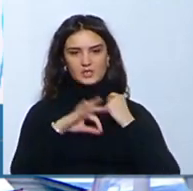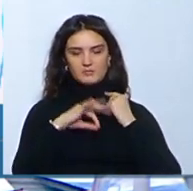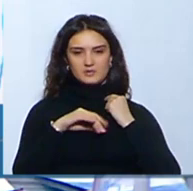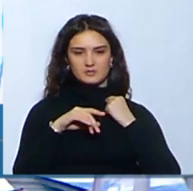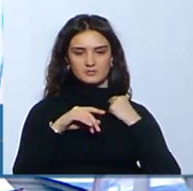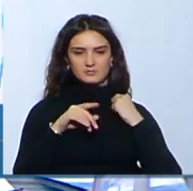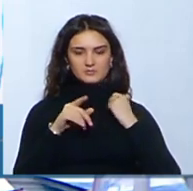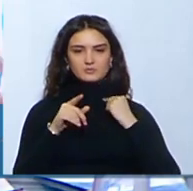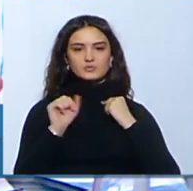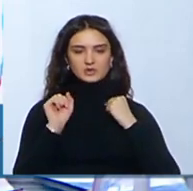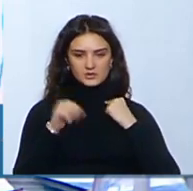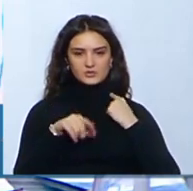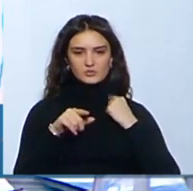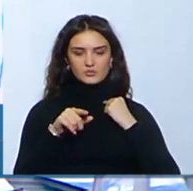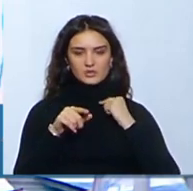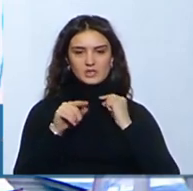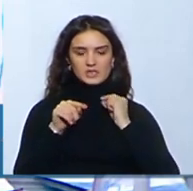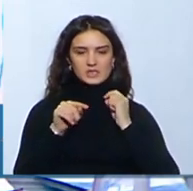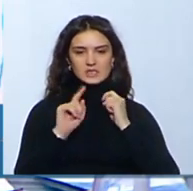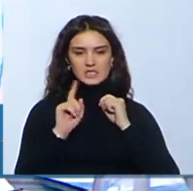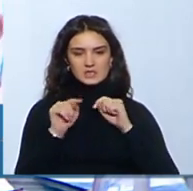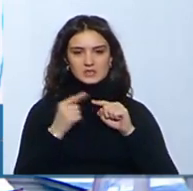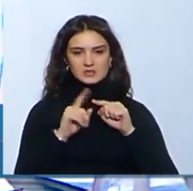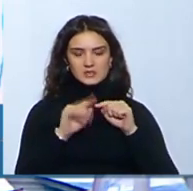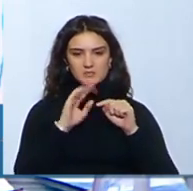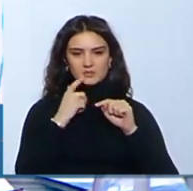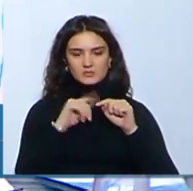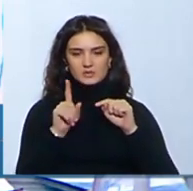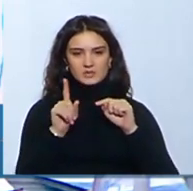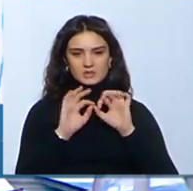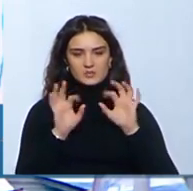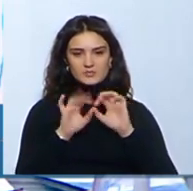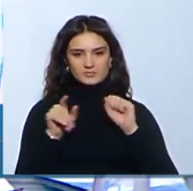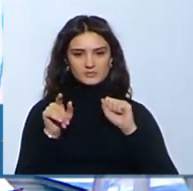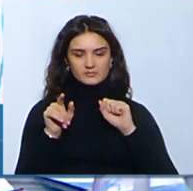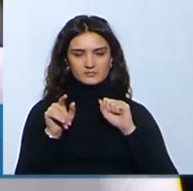გამოყენებას, შესაძლოა ის სურათი, რომელზედაც ქალბატონი ნინო საუბრობს,